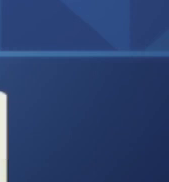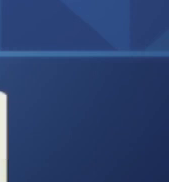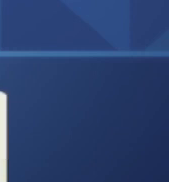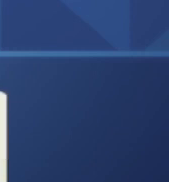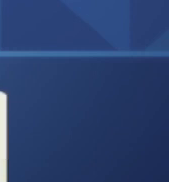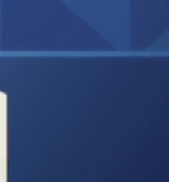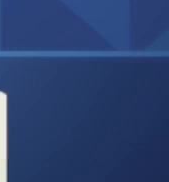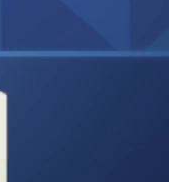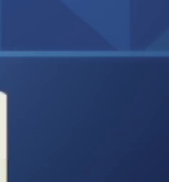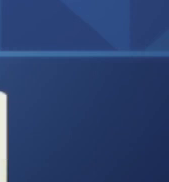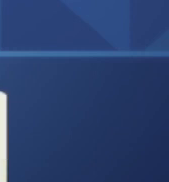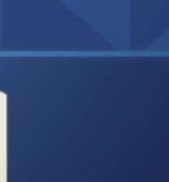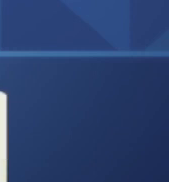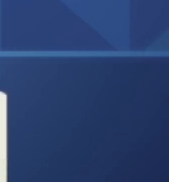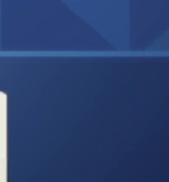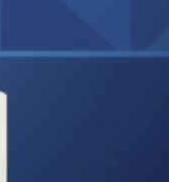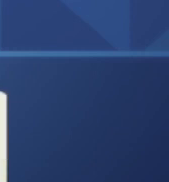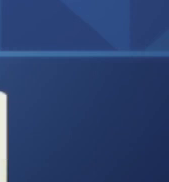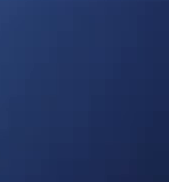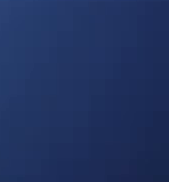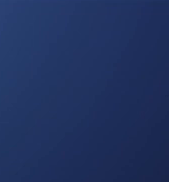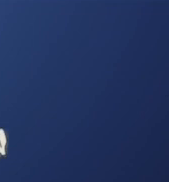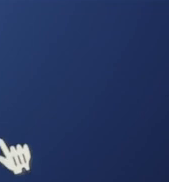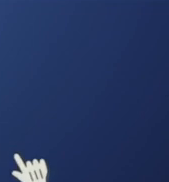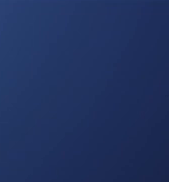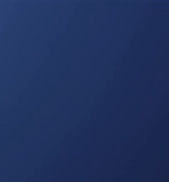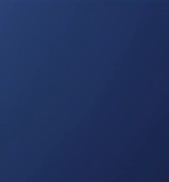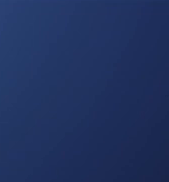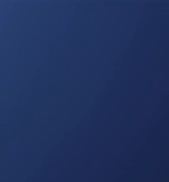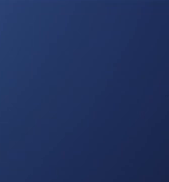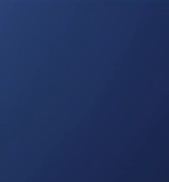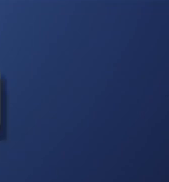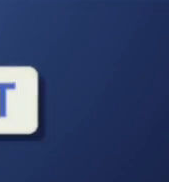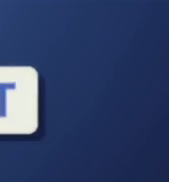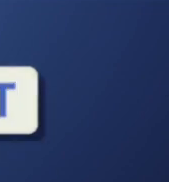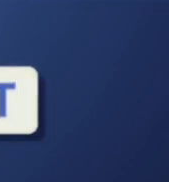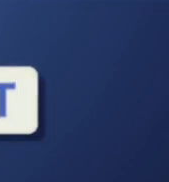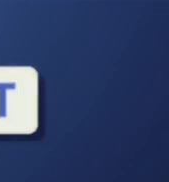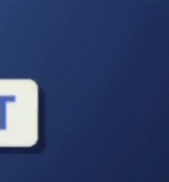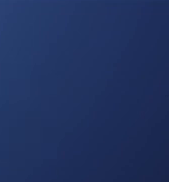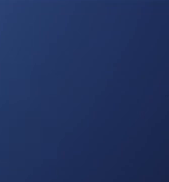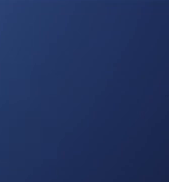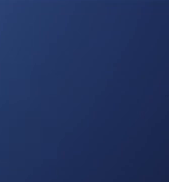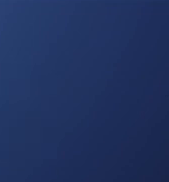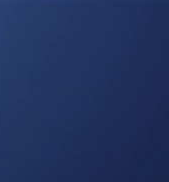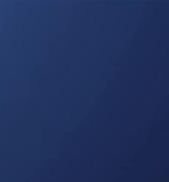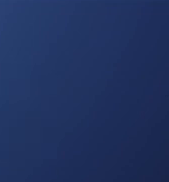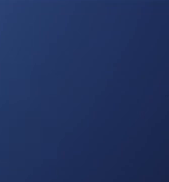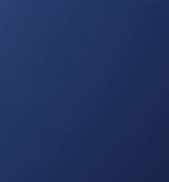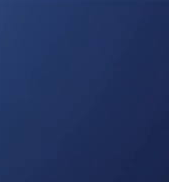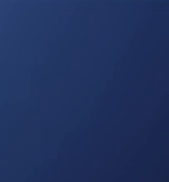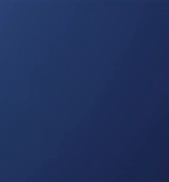Informas Se inscreva no no canal e ative a notificação para fazer tudo